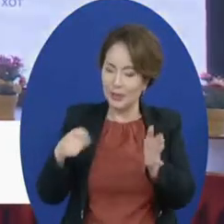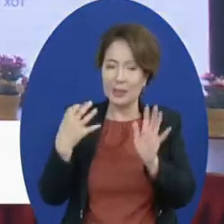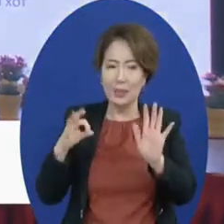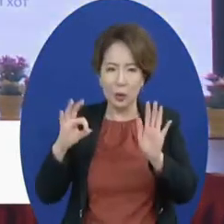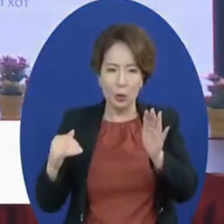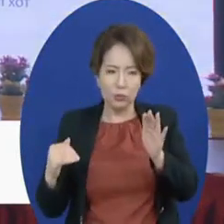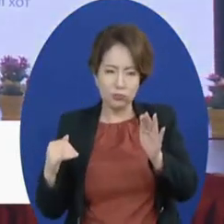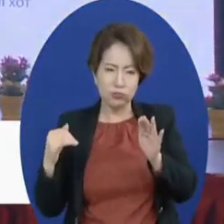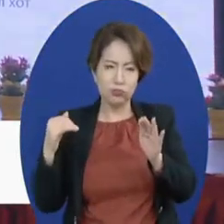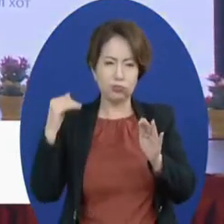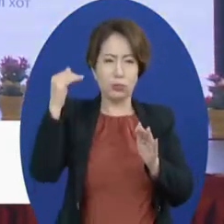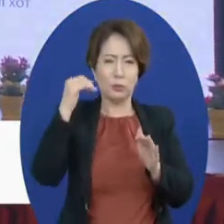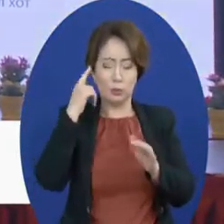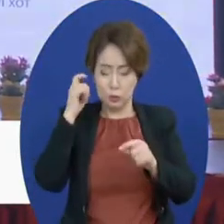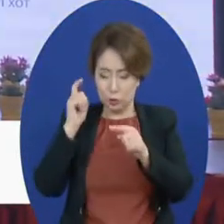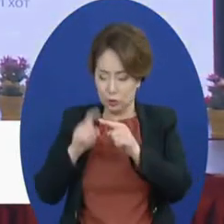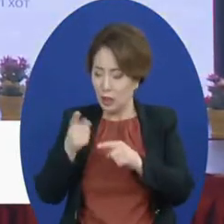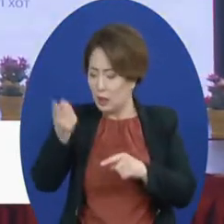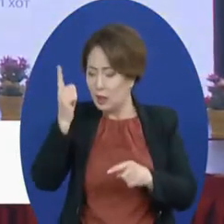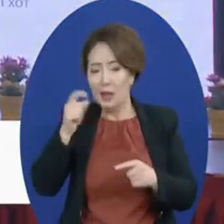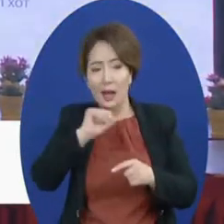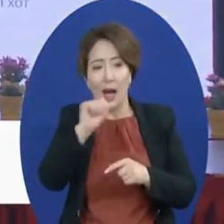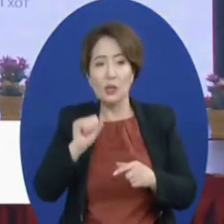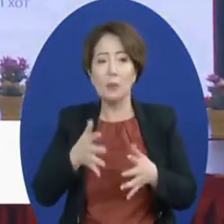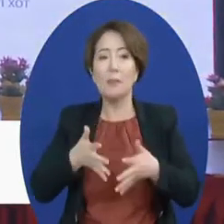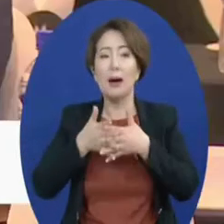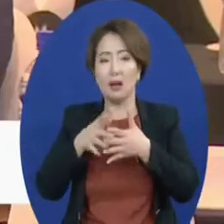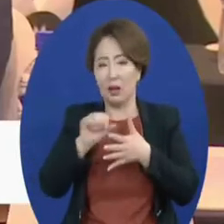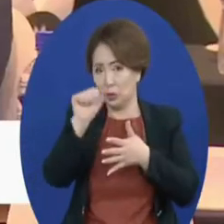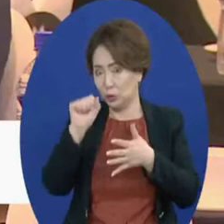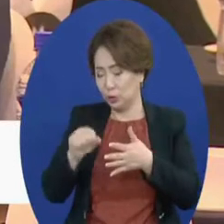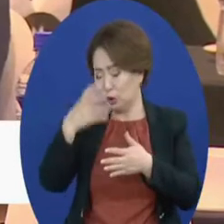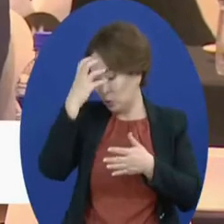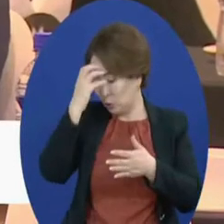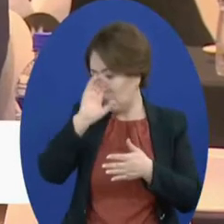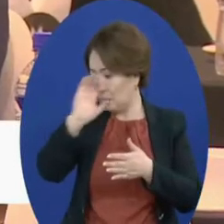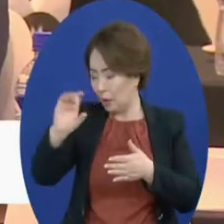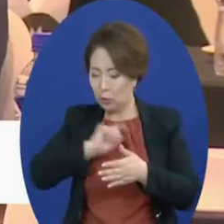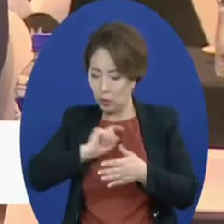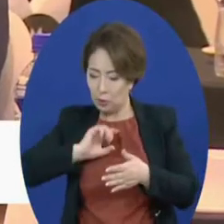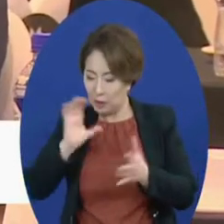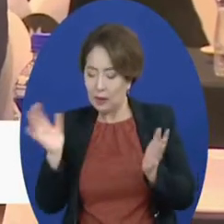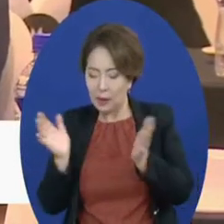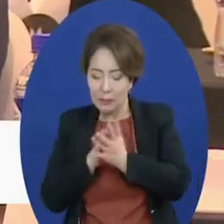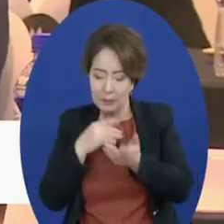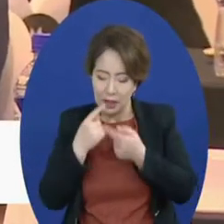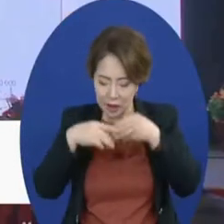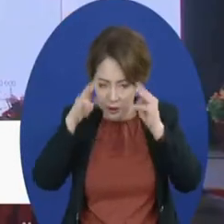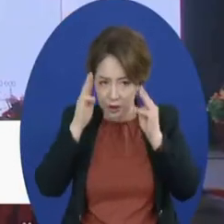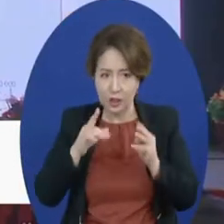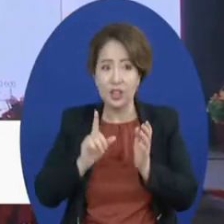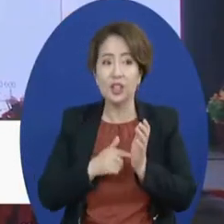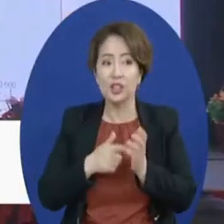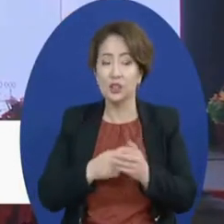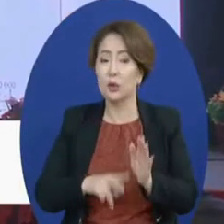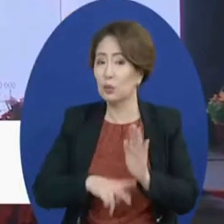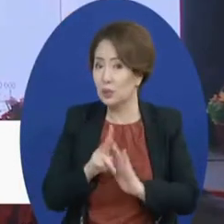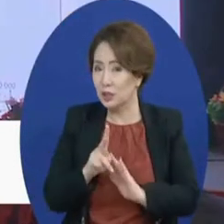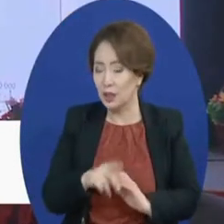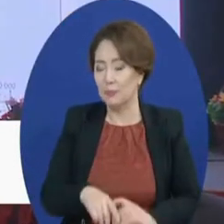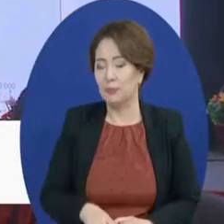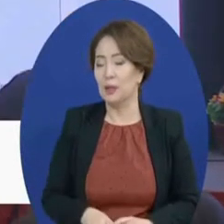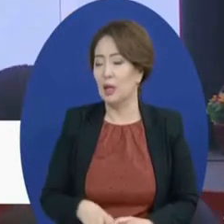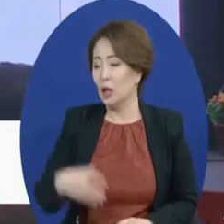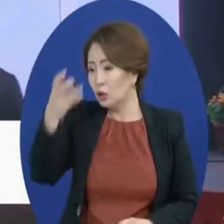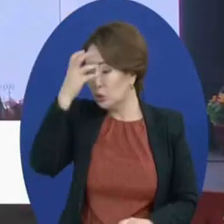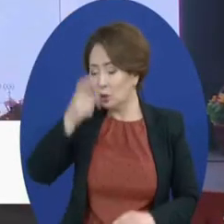дундаж давхаргыг нэмэгдүүлэхийн тулд хамгийн түрүүнд орон сууцны асуудлыг нь төр хувийн хөвшөөл хамтраад шийдвэрлэх шаардлага үүсэж байна. Төр нэгүүгээр л